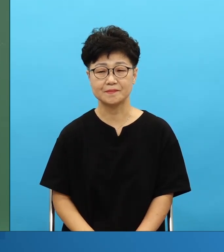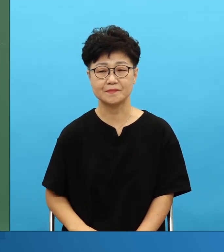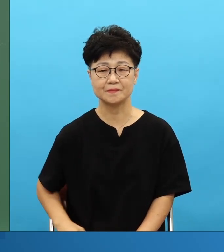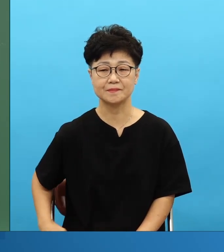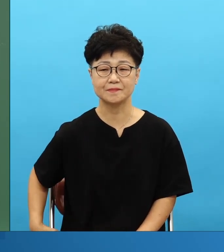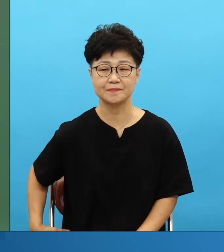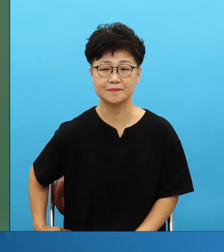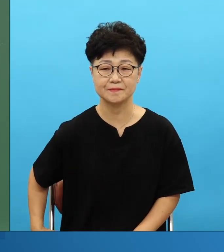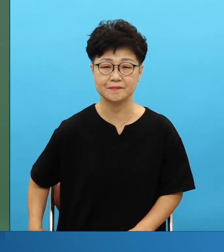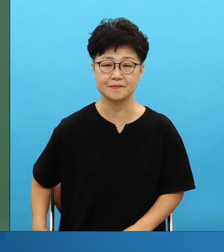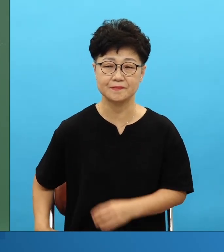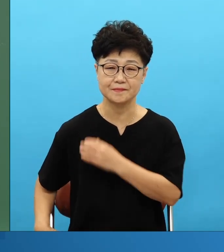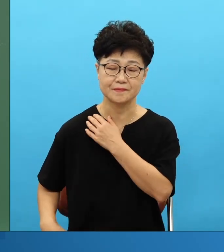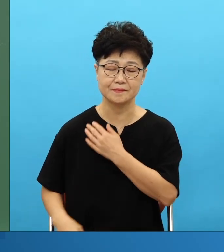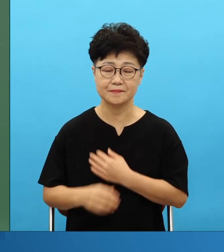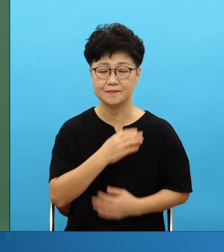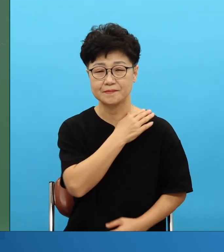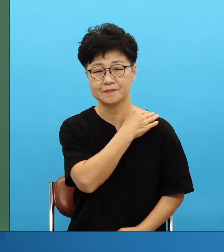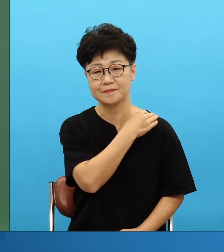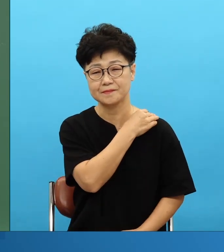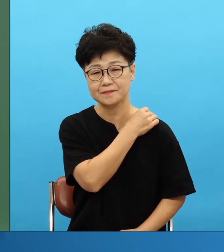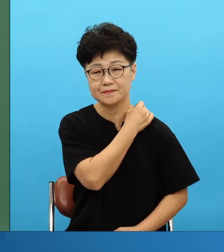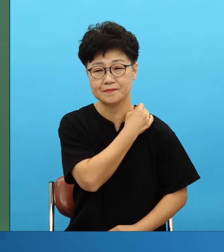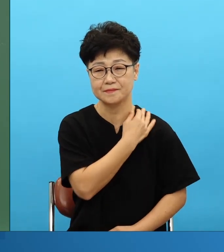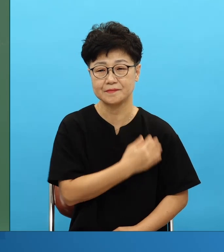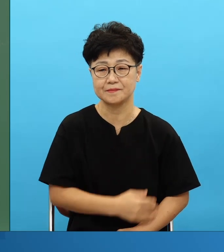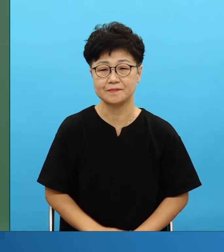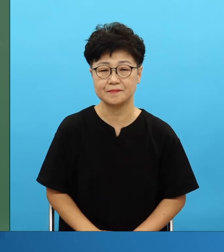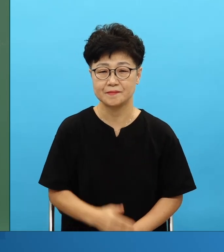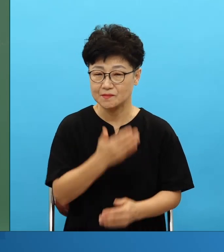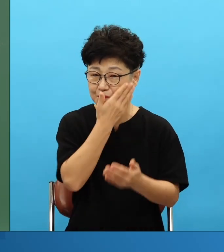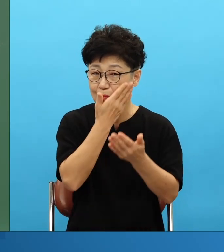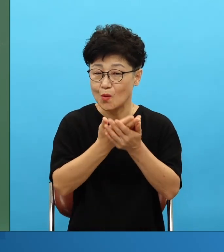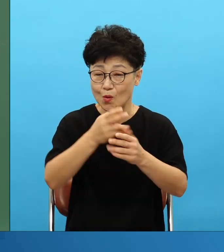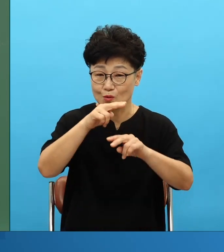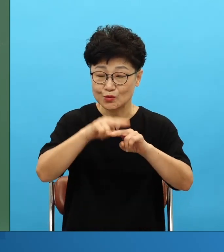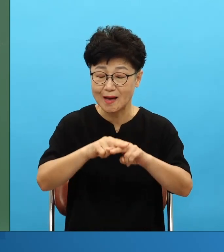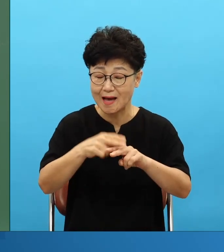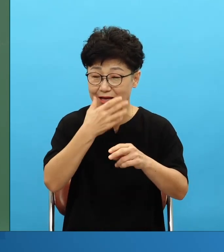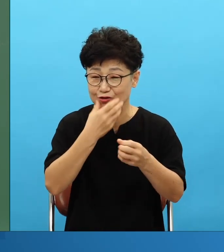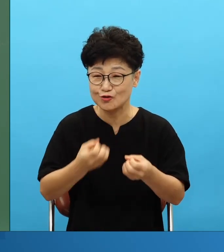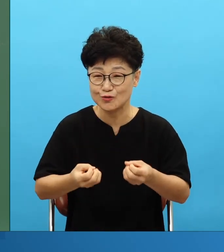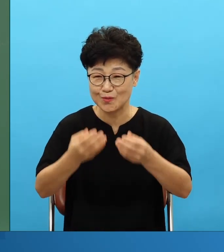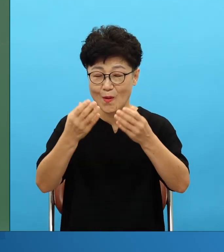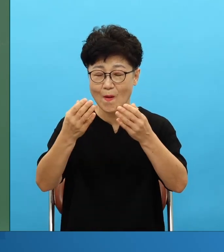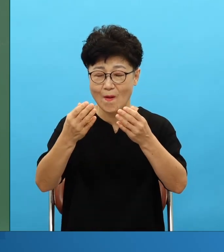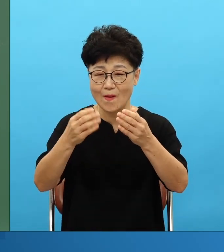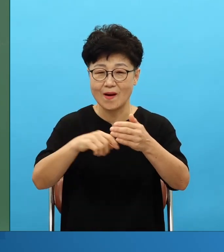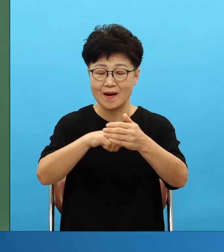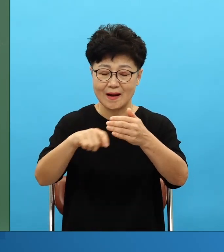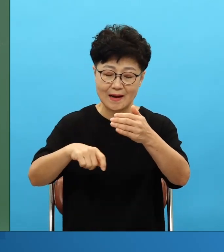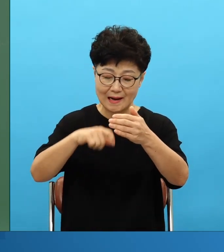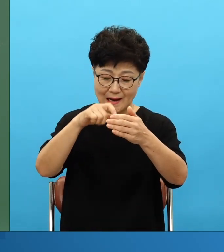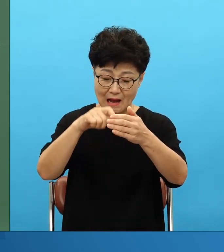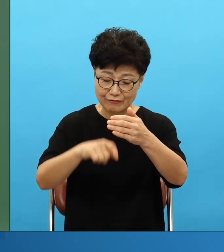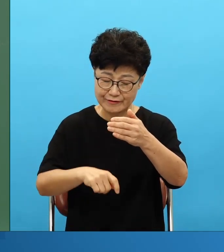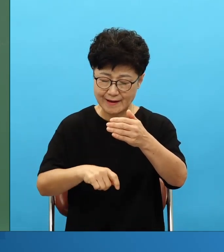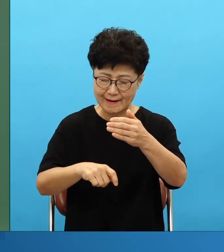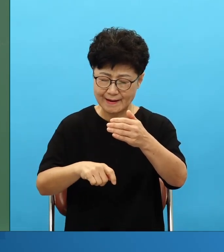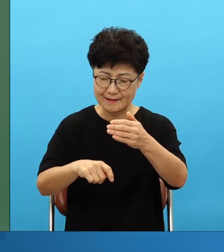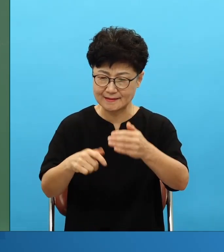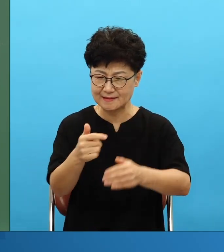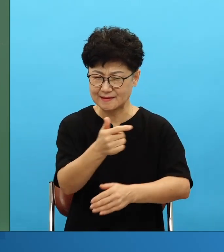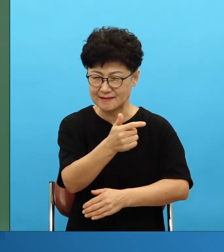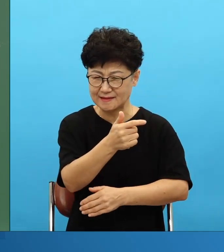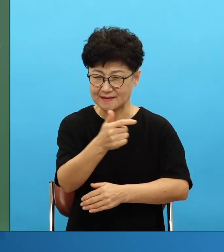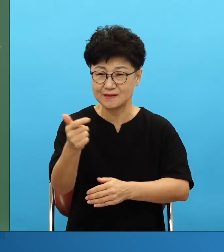보좌의 축복 가운데 큰 거 하나가 여러 가지 비밀입니다. There are the many